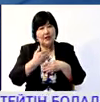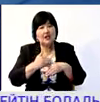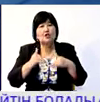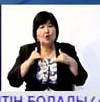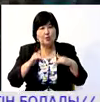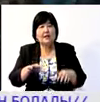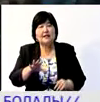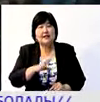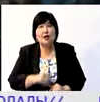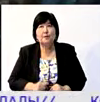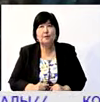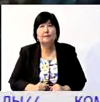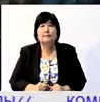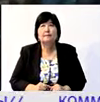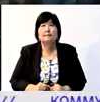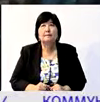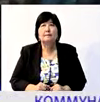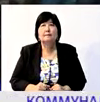ұйымдастырылды.